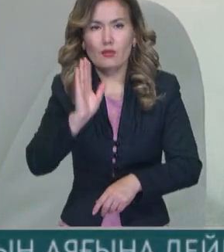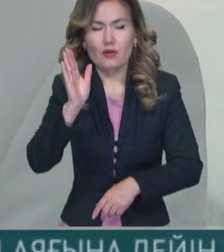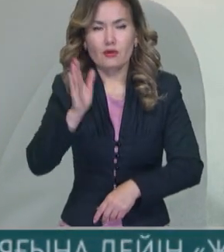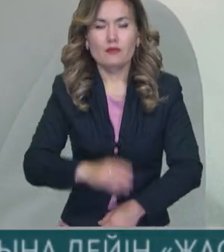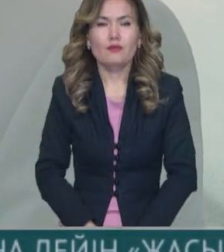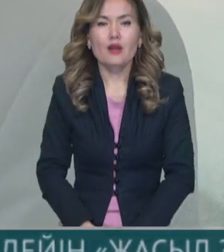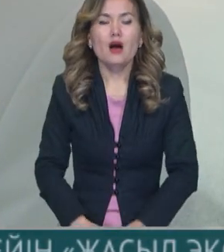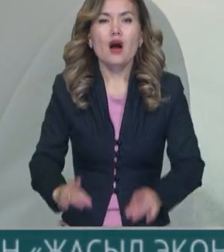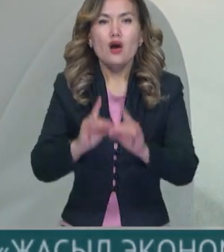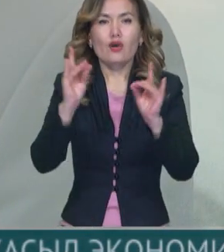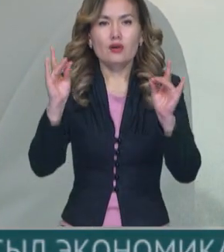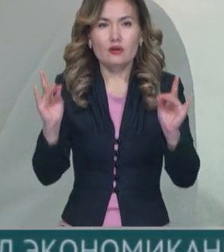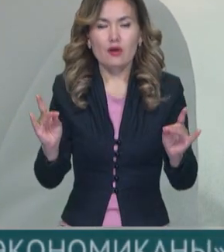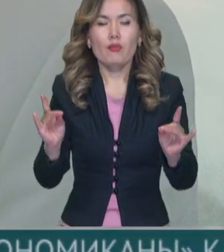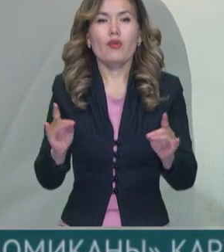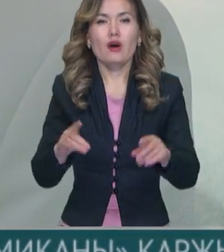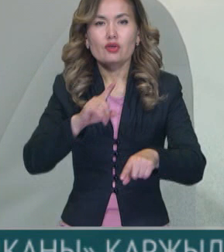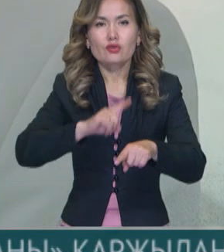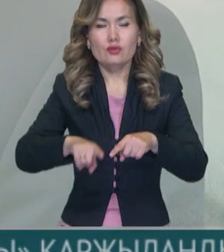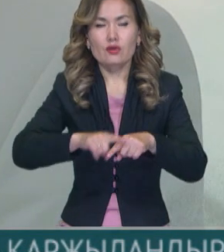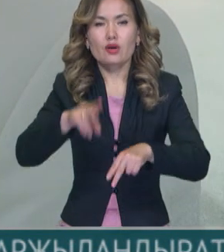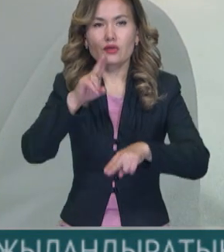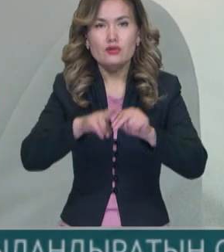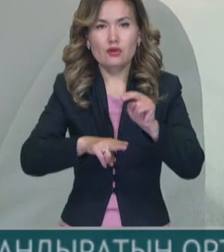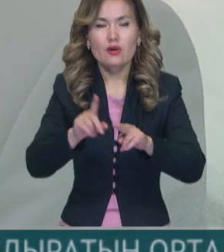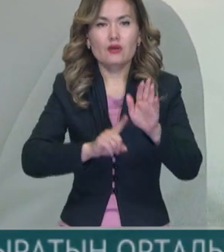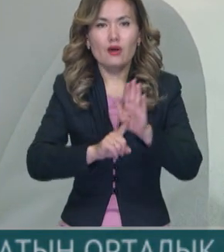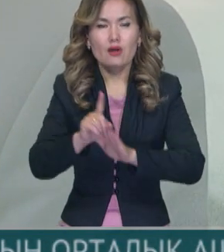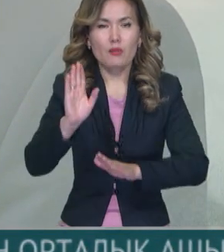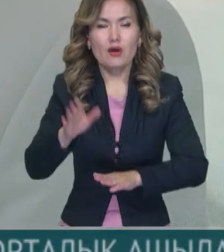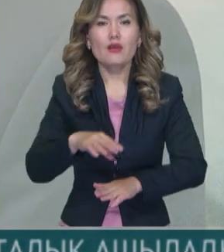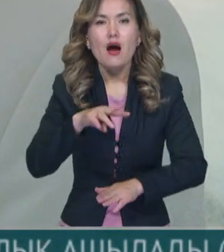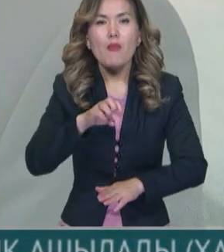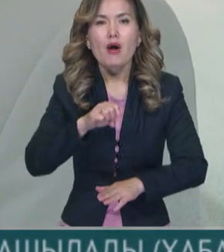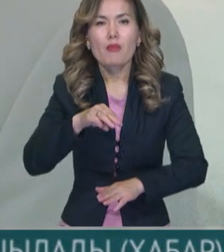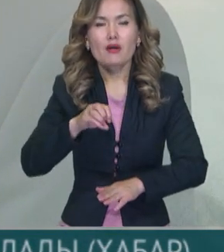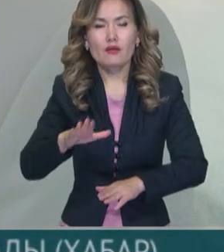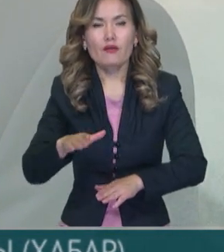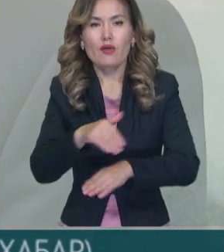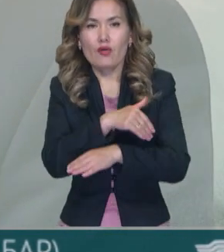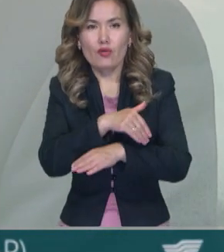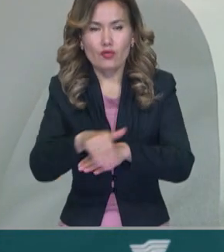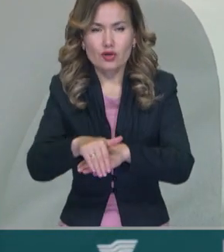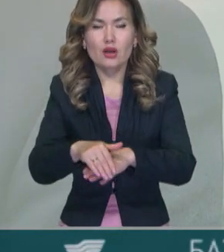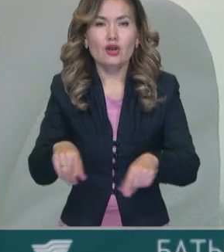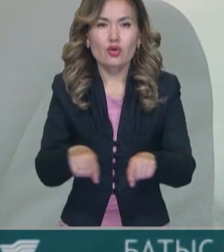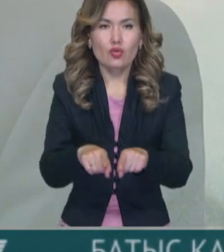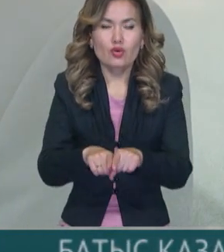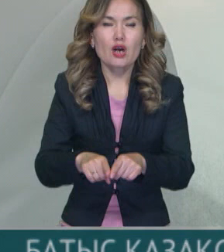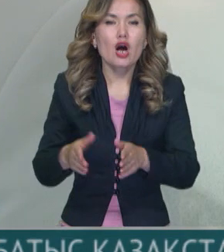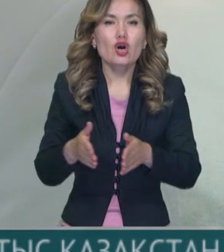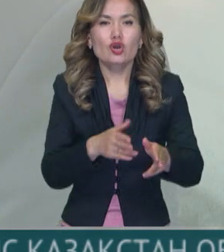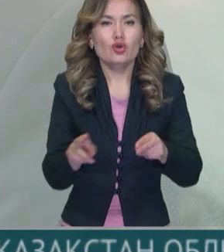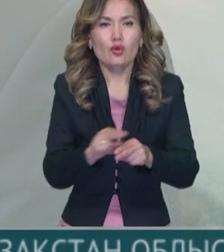Көпір өткелі 300 миллион астам құрап отыр. Мамет көшесінің жөндеу жұмыстары 600 миллион астам сомын құрап отыр. Жалпы осы жол инфрақұрылымын